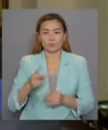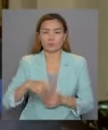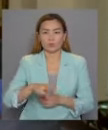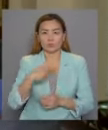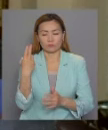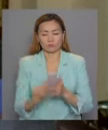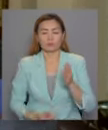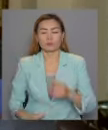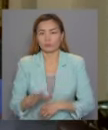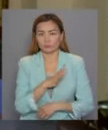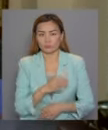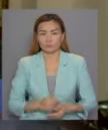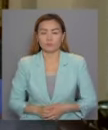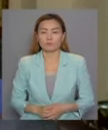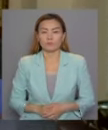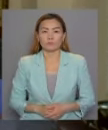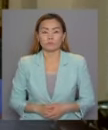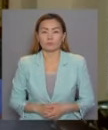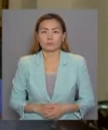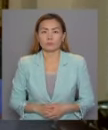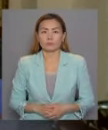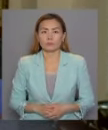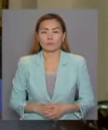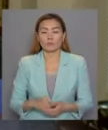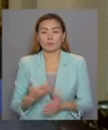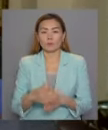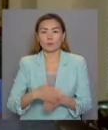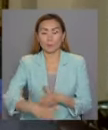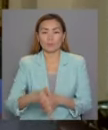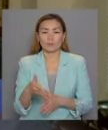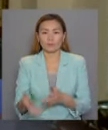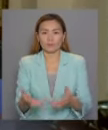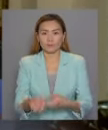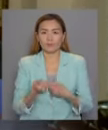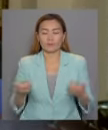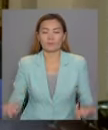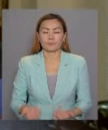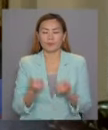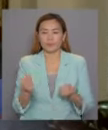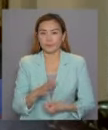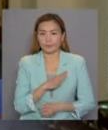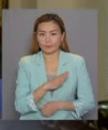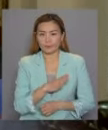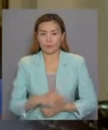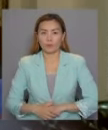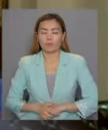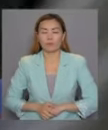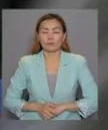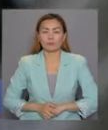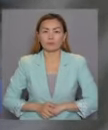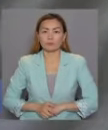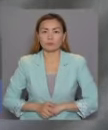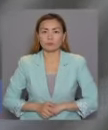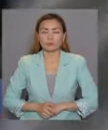жатыр, әрін көрдім. Сосын біртіндеп жаңағы қолым созды өттеп-шептеп, оны жайлап, оны да шығарып алдым